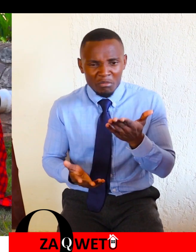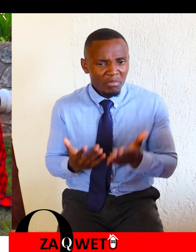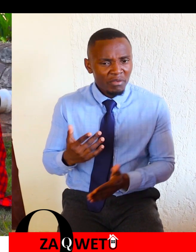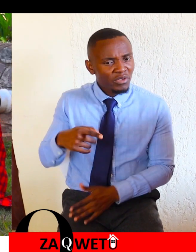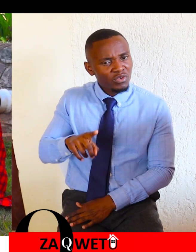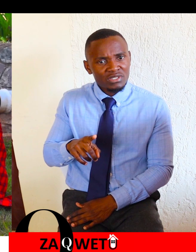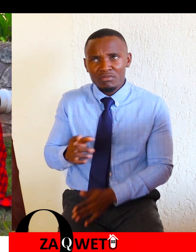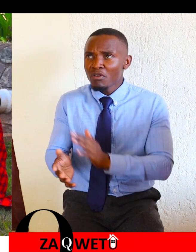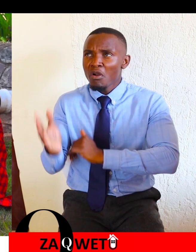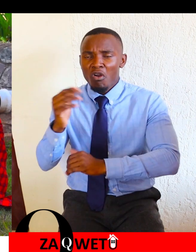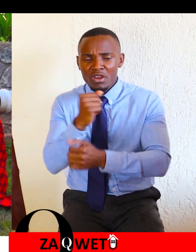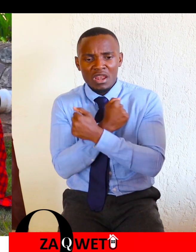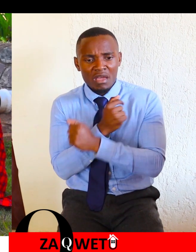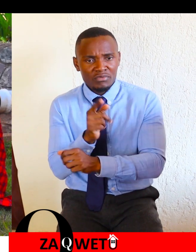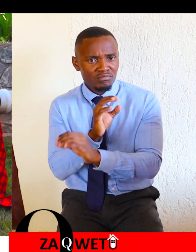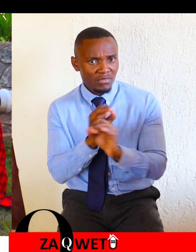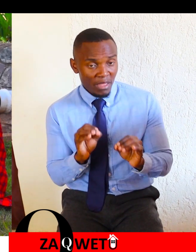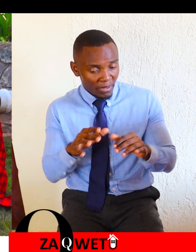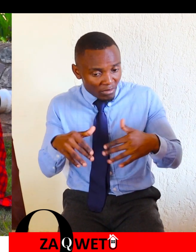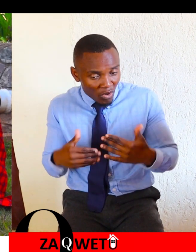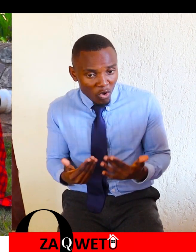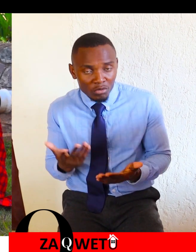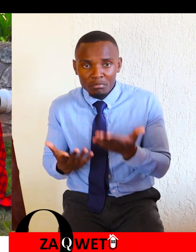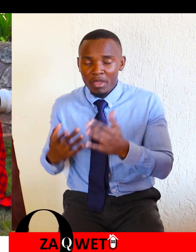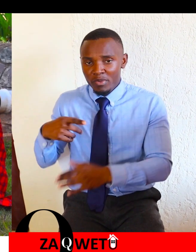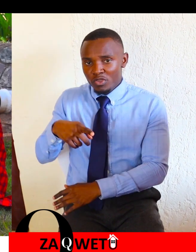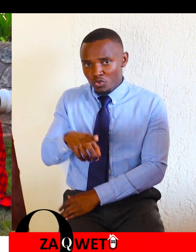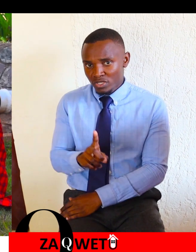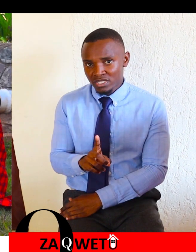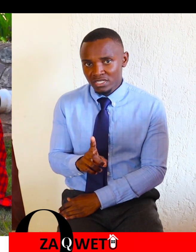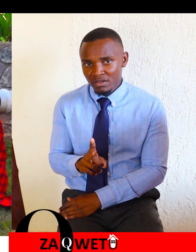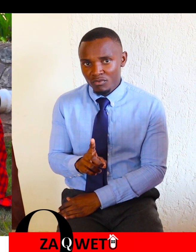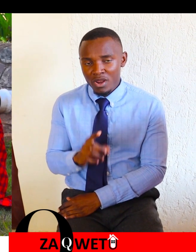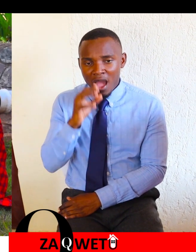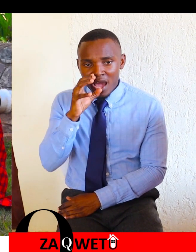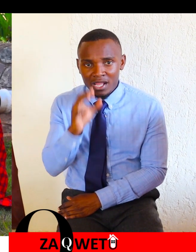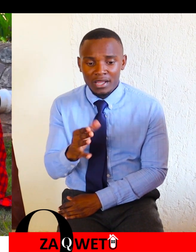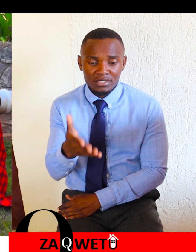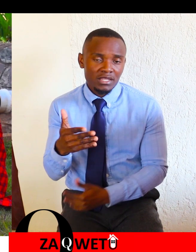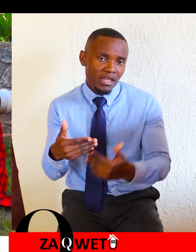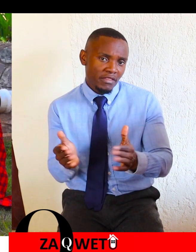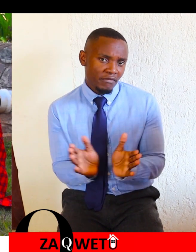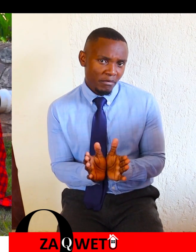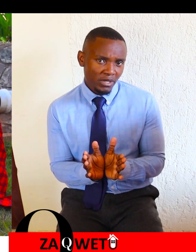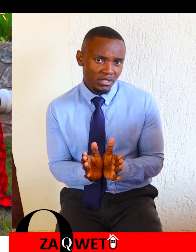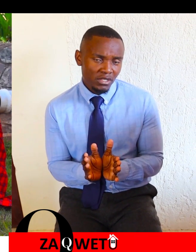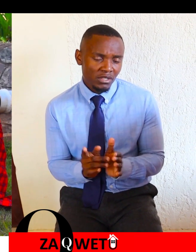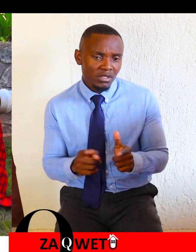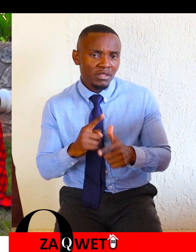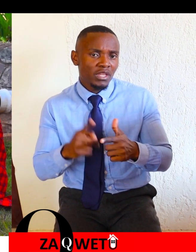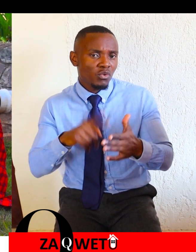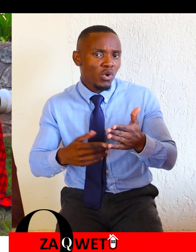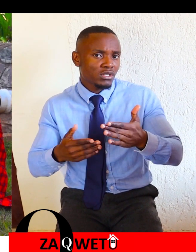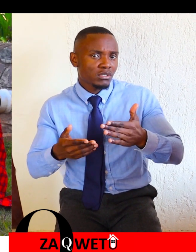wengine wanasema kwa wewe maybe Mungu haja kupenda zaidi ama wewe maybe ni laana kwa